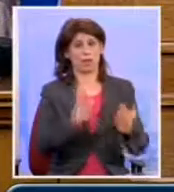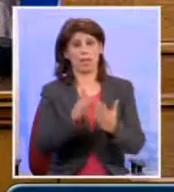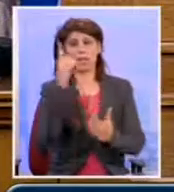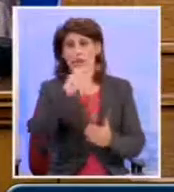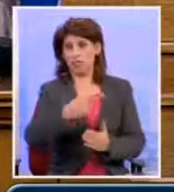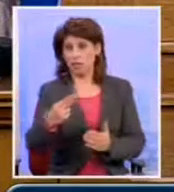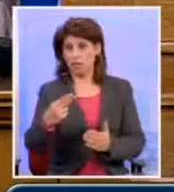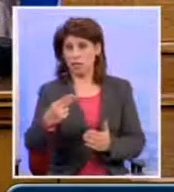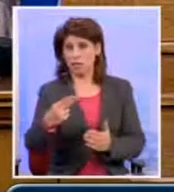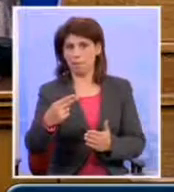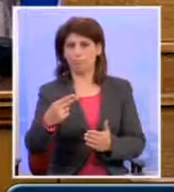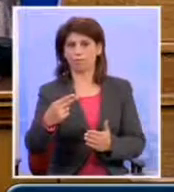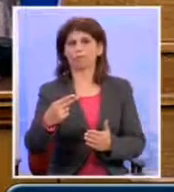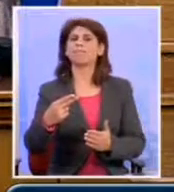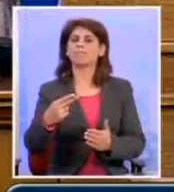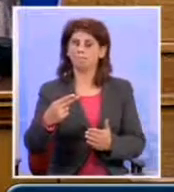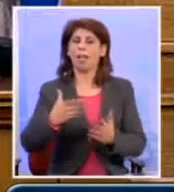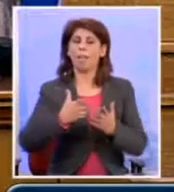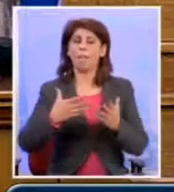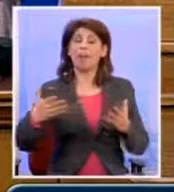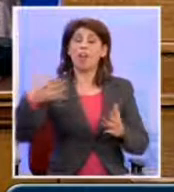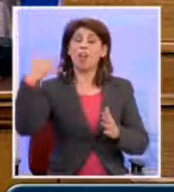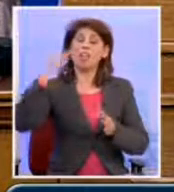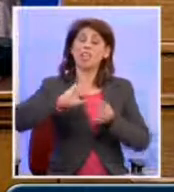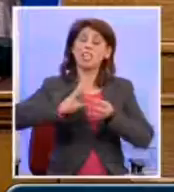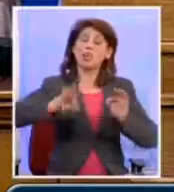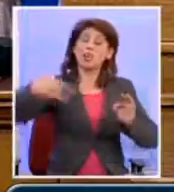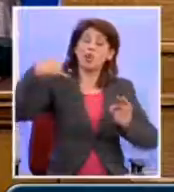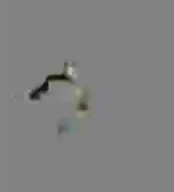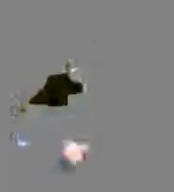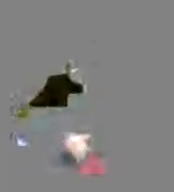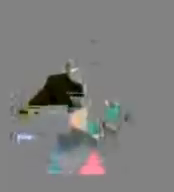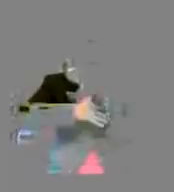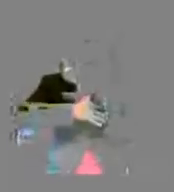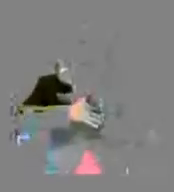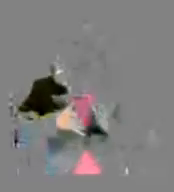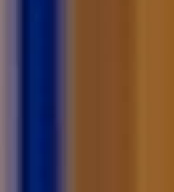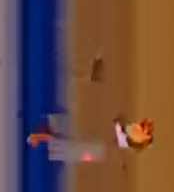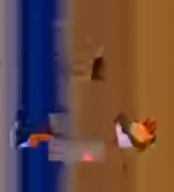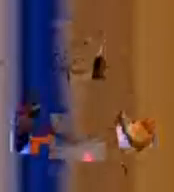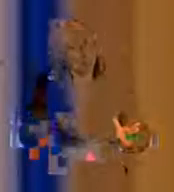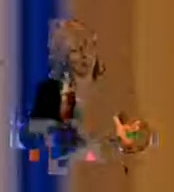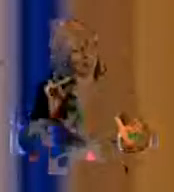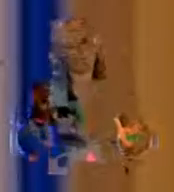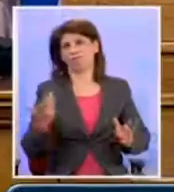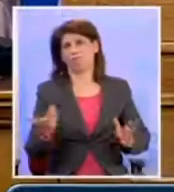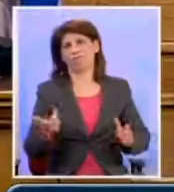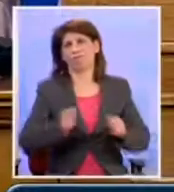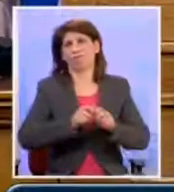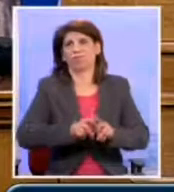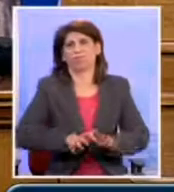θέμα με μεγάλο ιστορικό βάθος και εύρος και κοινωνικό επίσης βάθος και